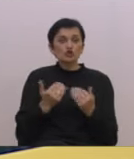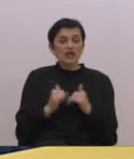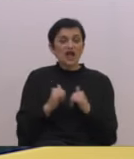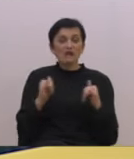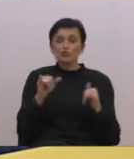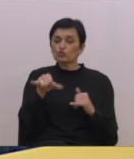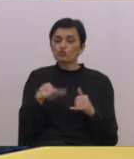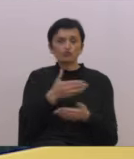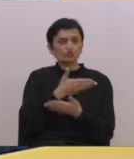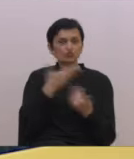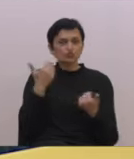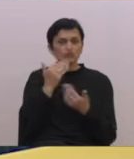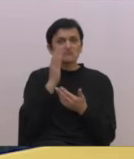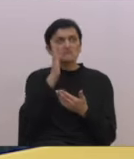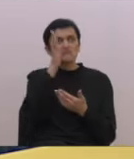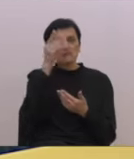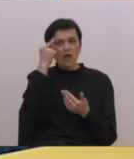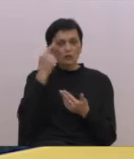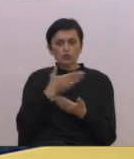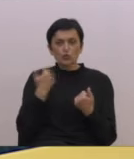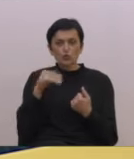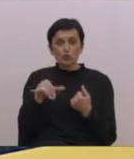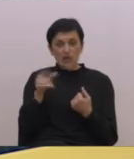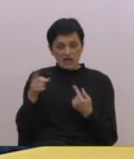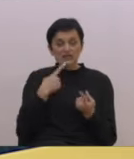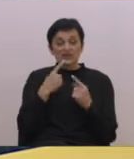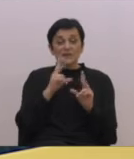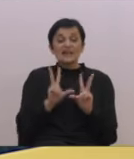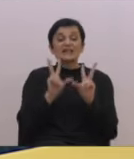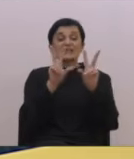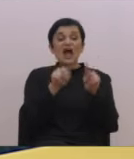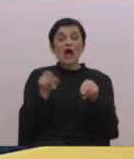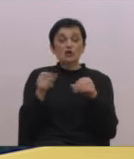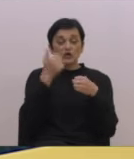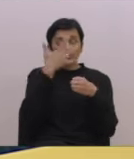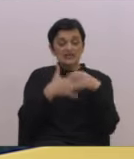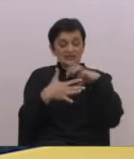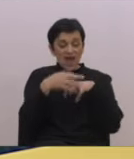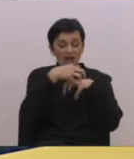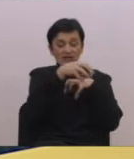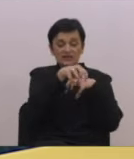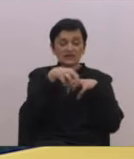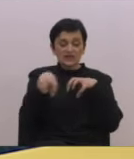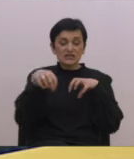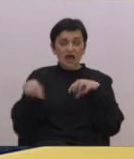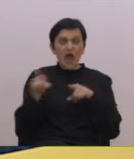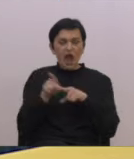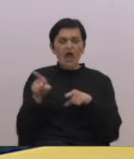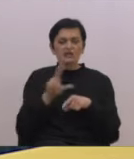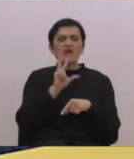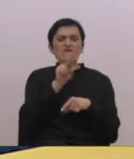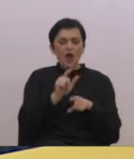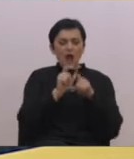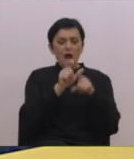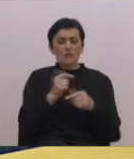განვითარდეთ, არა აქვთ. თუ გვისაუბრიათ იმაზე, რომ თქვენი დაპირებული დეცენტრალიზაცია, რომელზედაც თქვენ ასე აპელირებდით,